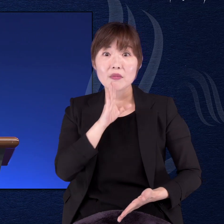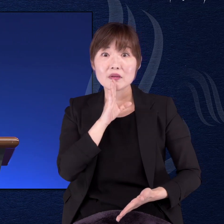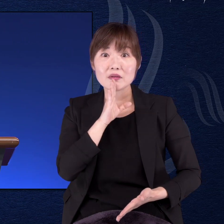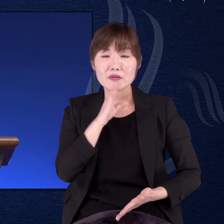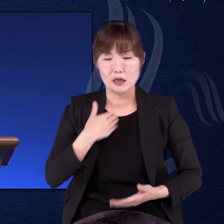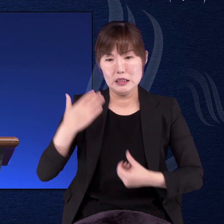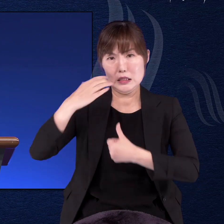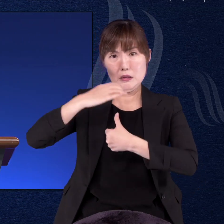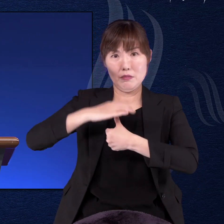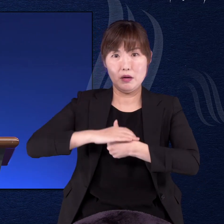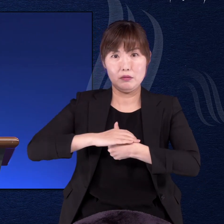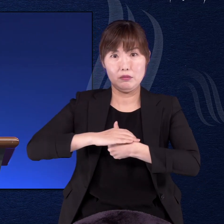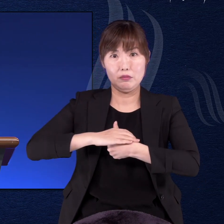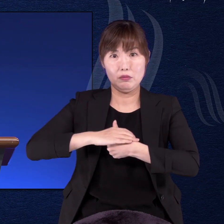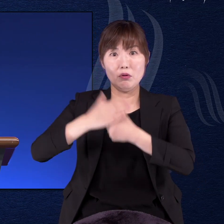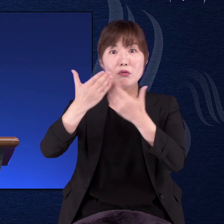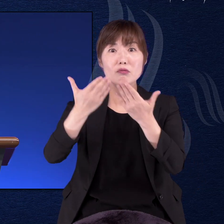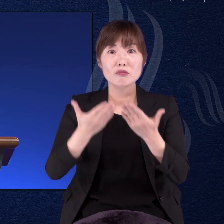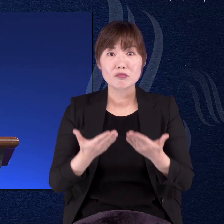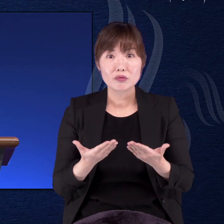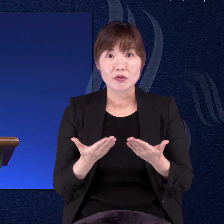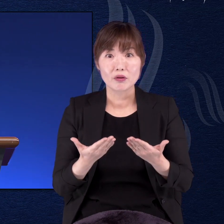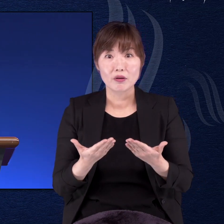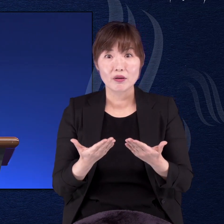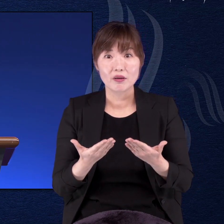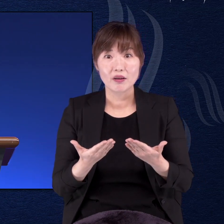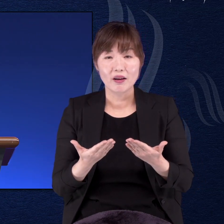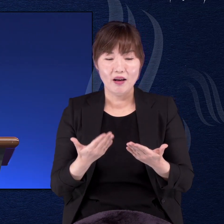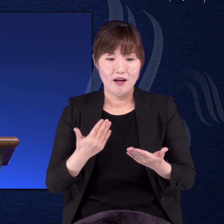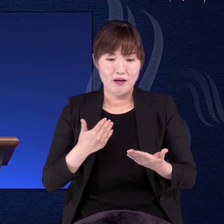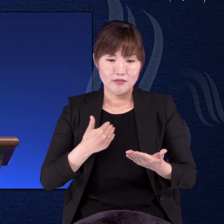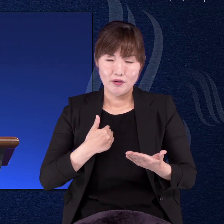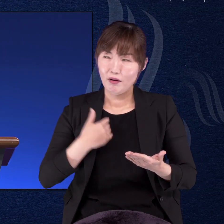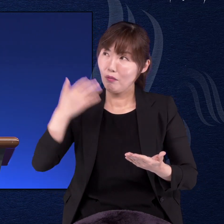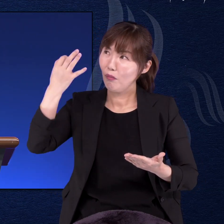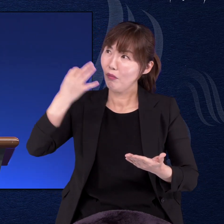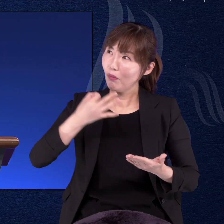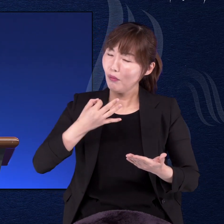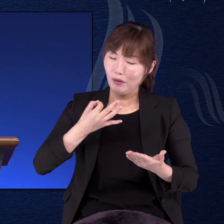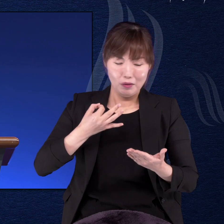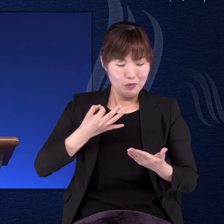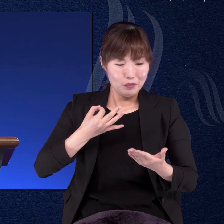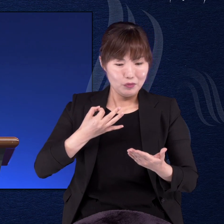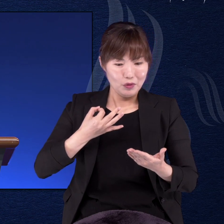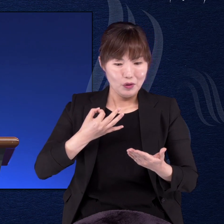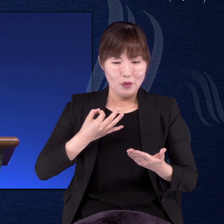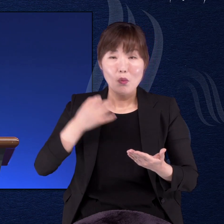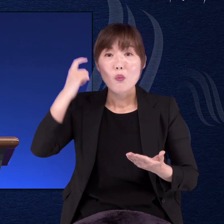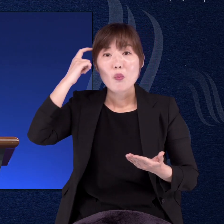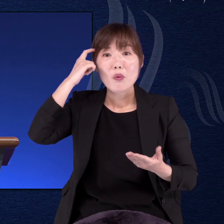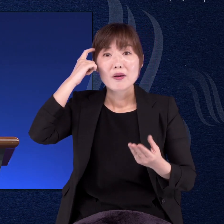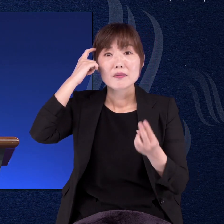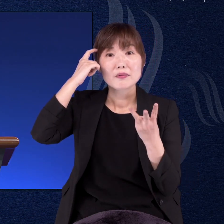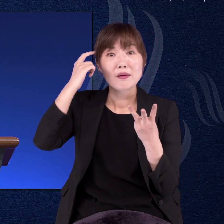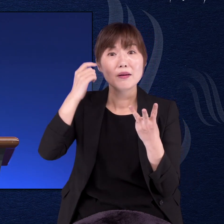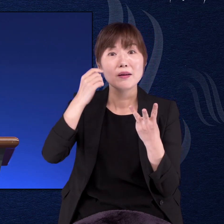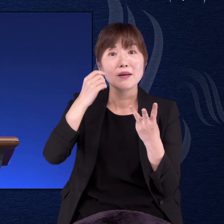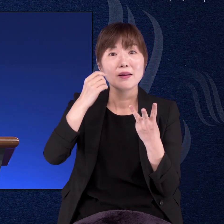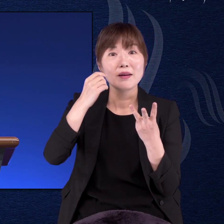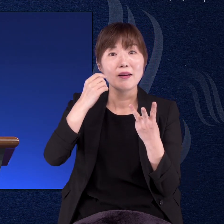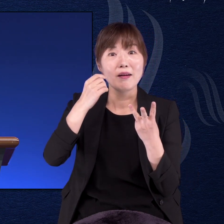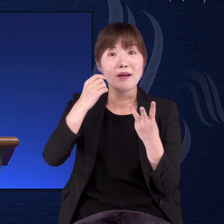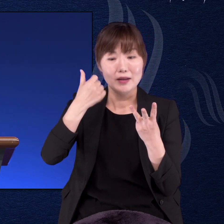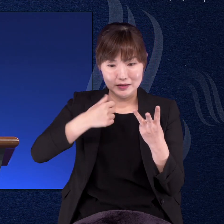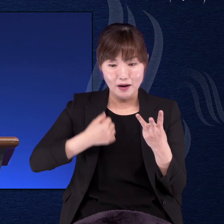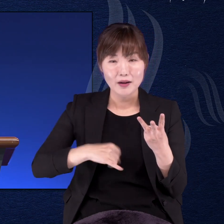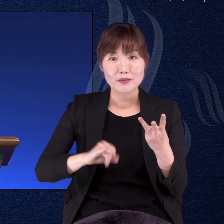날 뭘 보시고 셋이나 맡기셨을까? 가끔 그런 생각을 해요. 부담감이